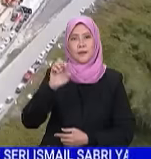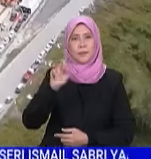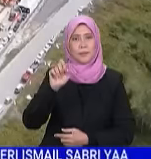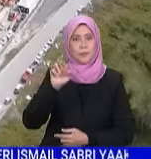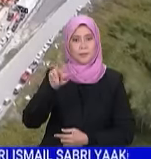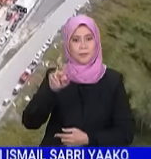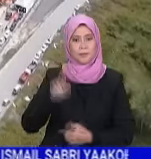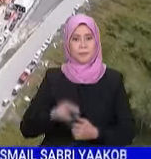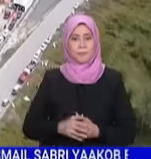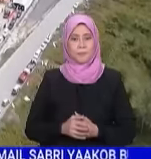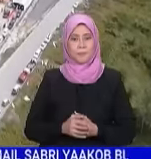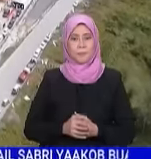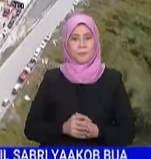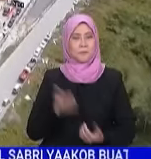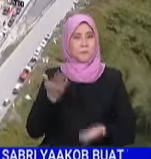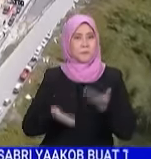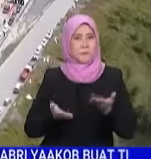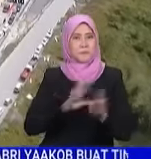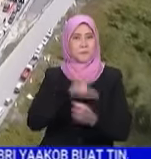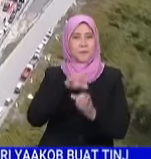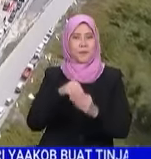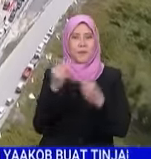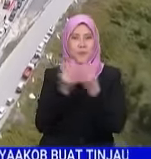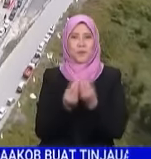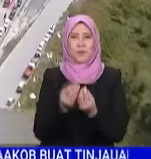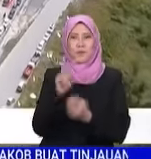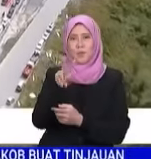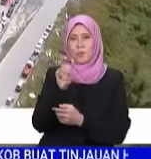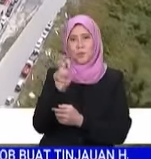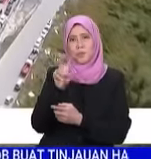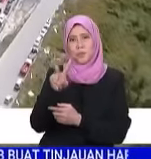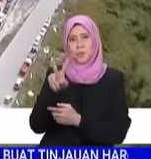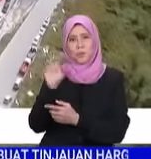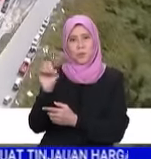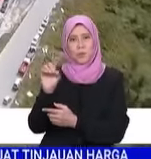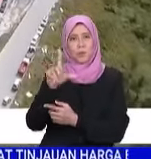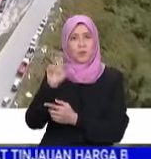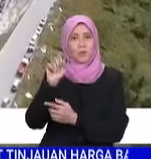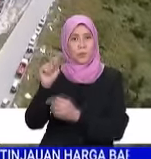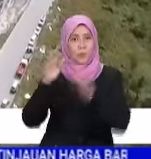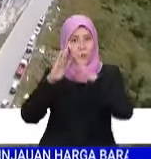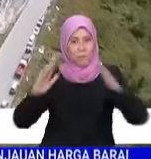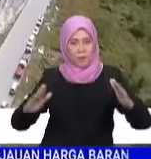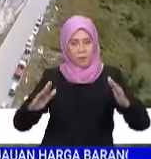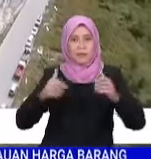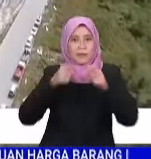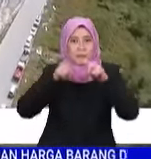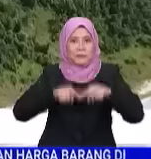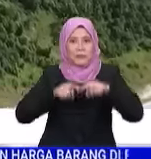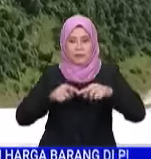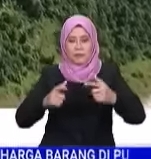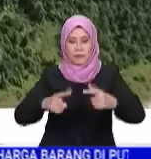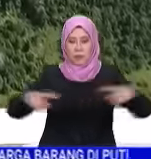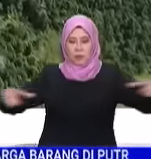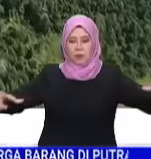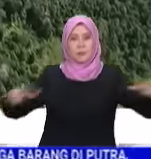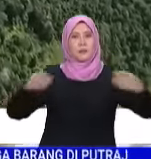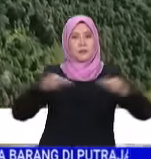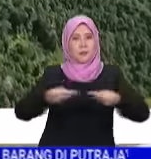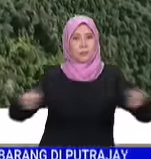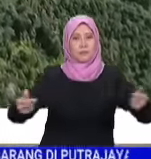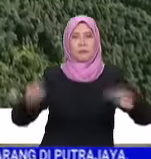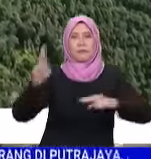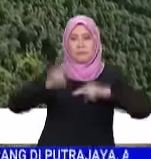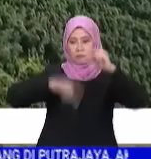hektar ia dijangka melibatkan sejumlah 220 lot kediaman dengan keluasan tanah pembangunan ini turut merangkumi